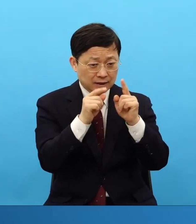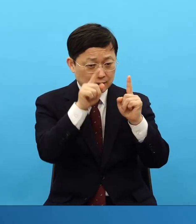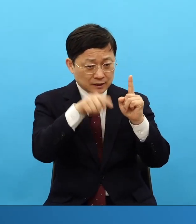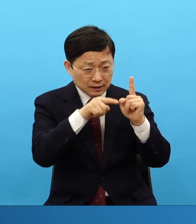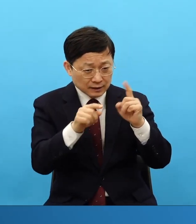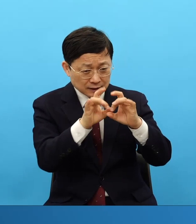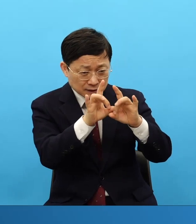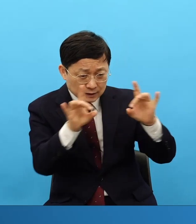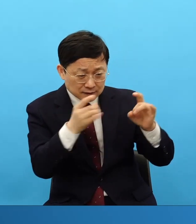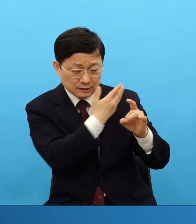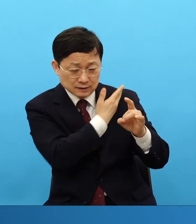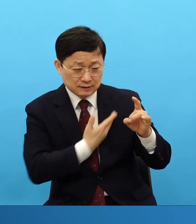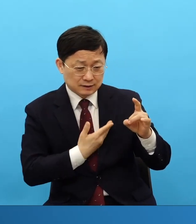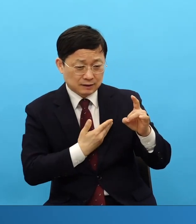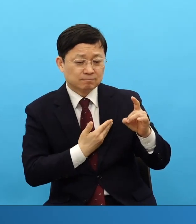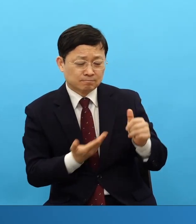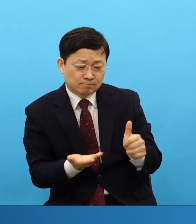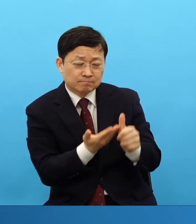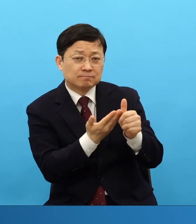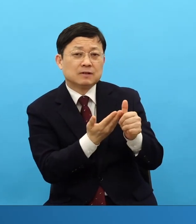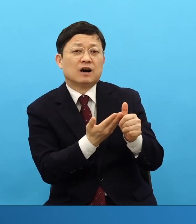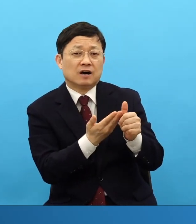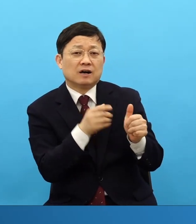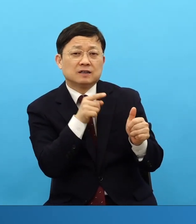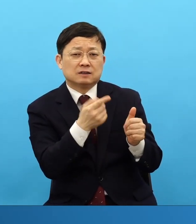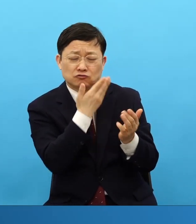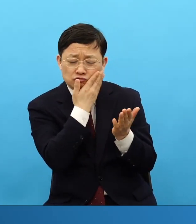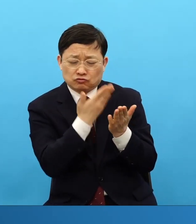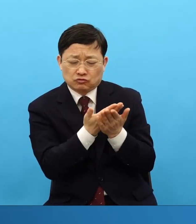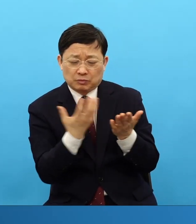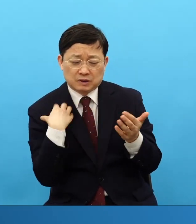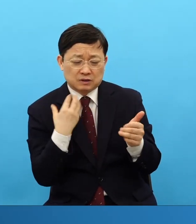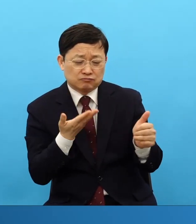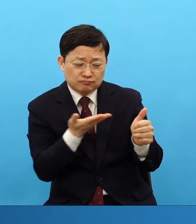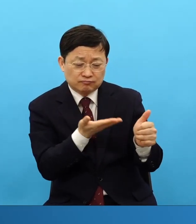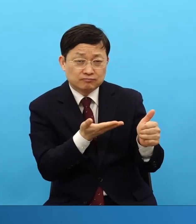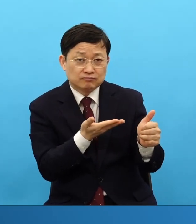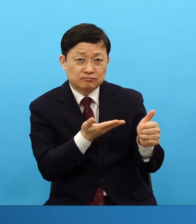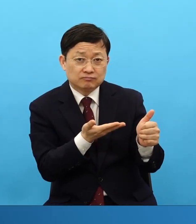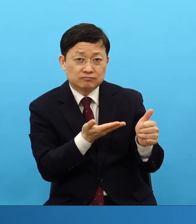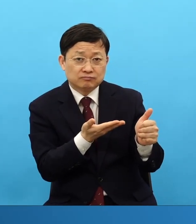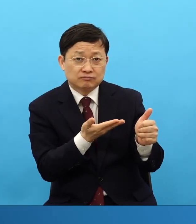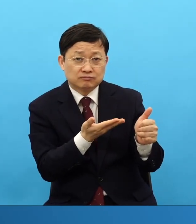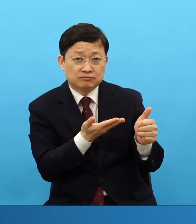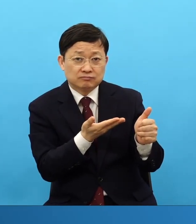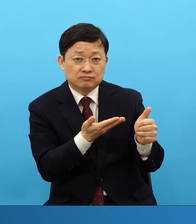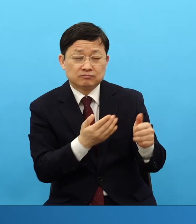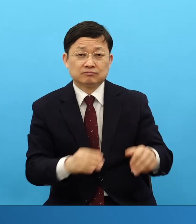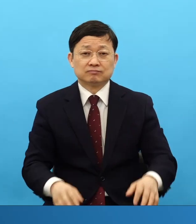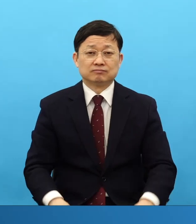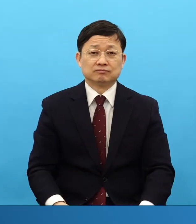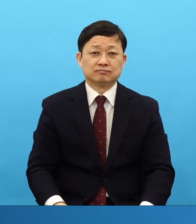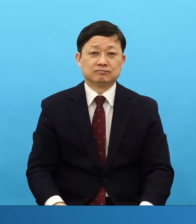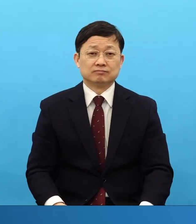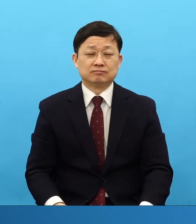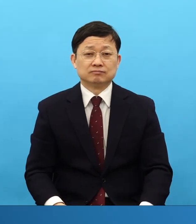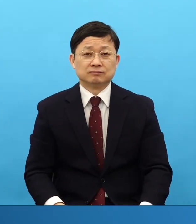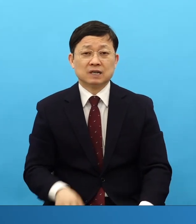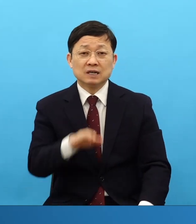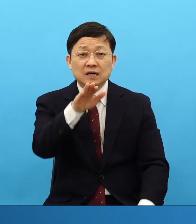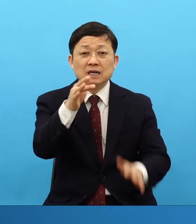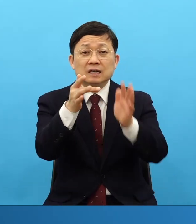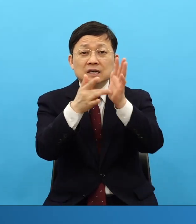and people who come to conferences, they receive the mission, but actual church members, that's difficult. 3년을 데리고 다녔지만 안 되니까 예수님께서